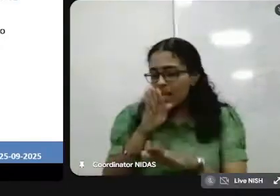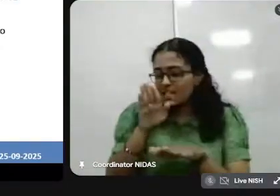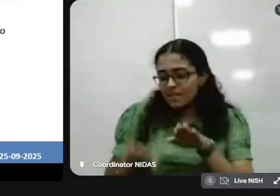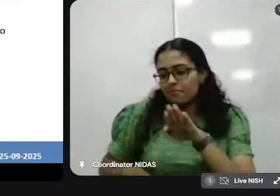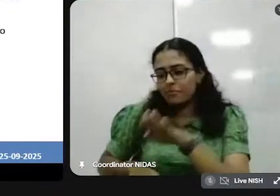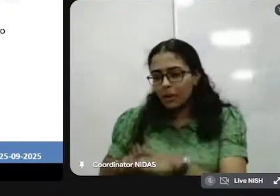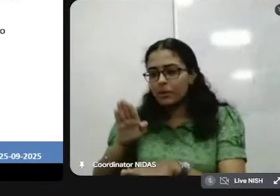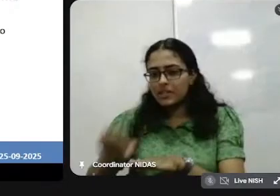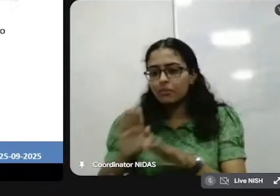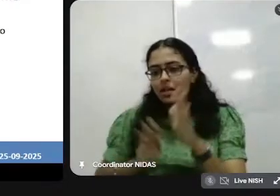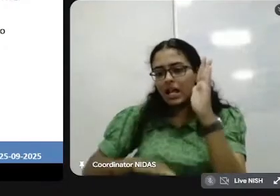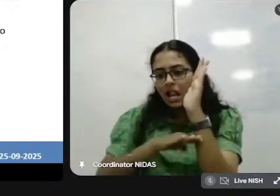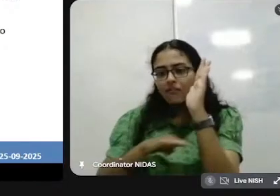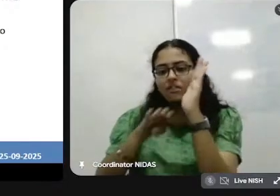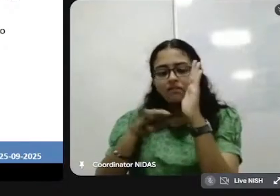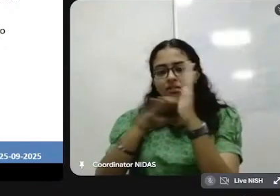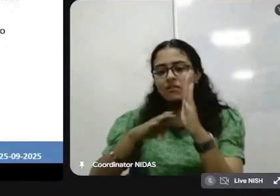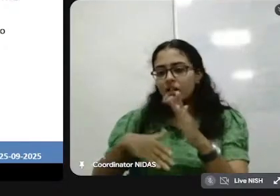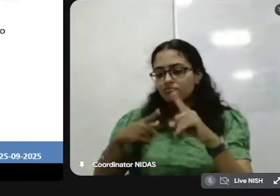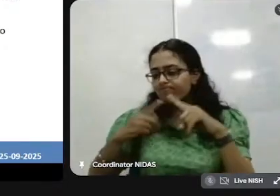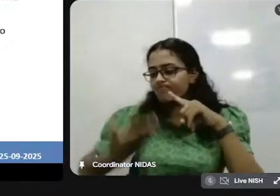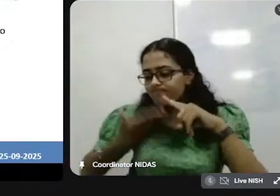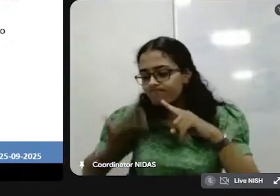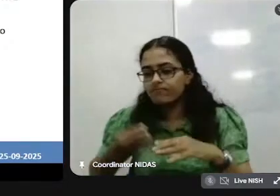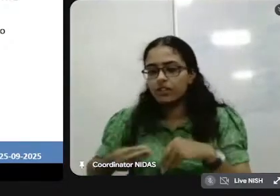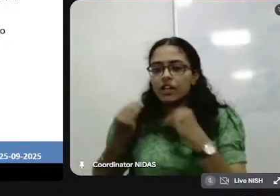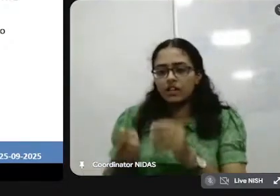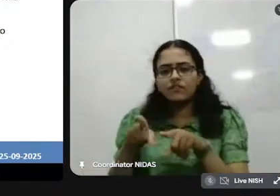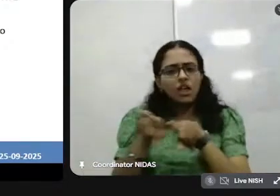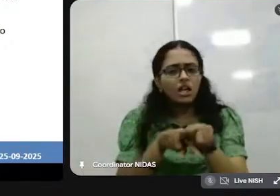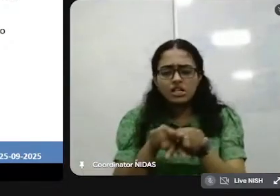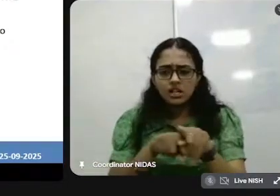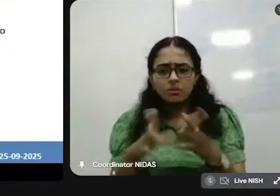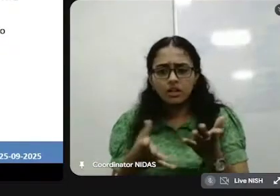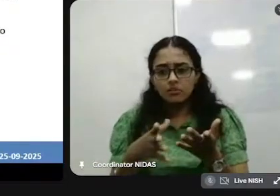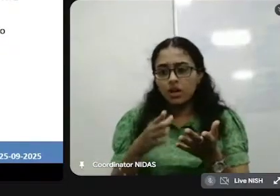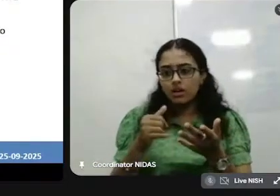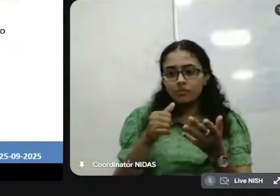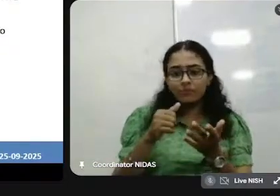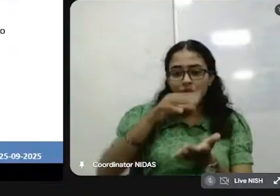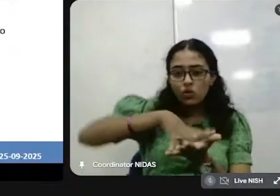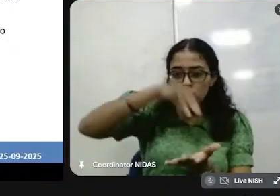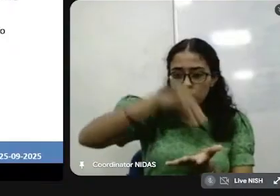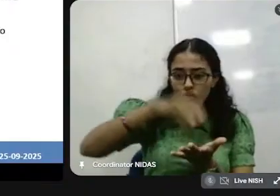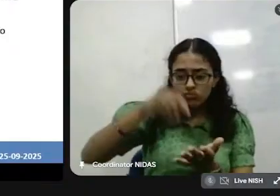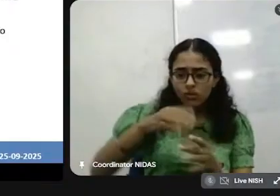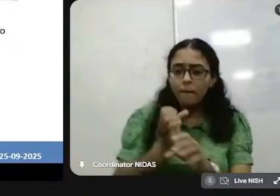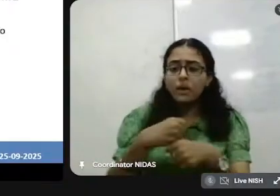സ്റ്റെപ്പ് ആയിട്ട് അവരെ കാര്യങ്ങൾ പഠിപ്പിക്കുന്നത്. ഏറ്റവും ചെറിയ ഉദാഹരണം പറയുകയാണെങ്കിൽ ഇപ്പൊ നമ്മൾ ചോറ് വെക്കുന്നത് എങ്ങനെയാ, അപ്പം